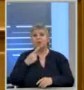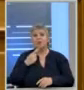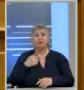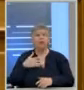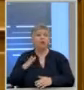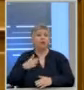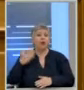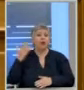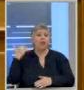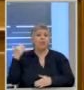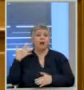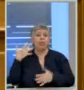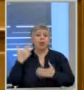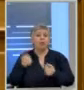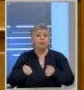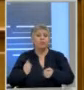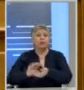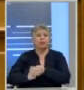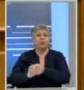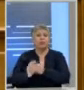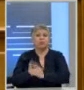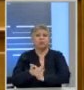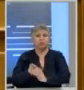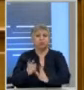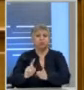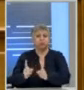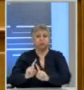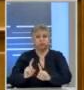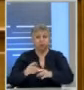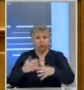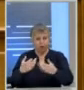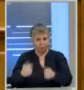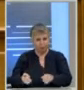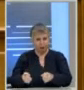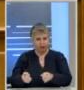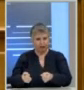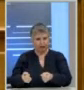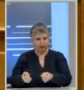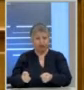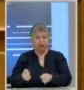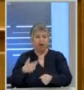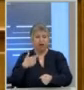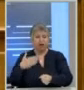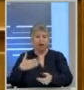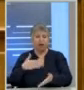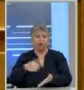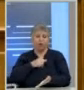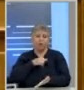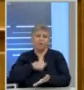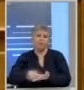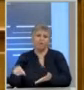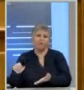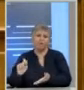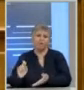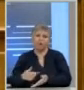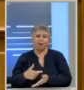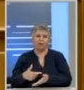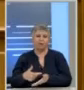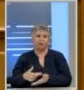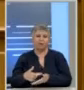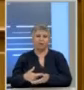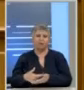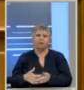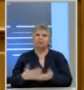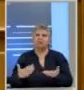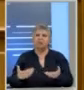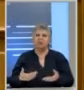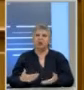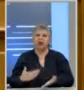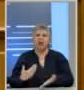διαπλοκή. Μάλιστα. Και τελικώς αποδεικνύεστε πιο παλιοί για το παλιό.